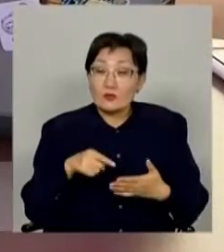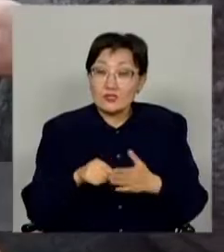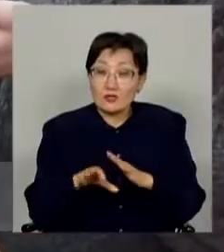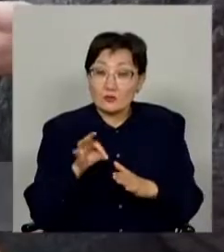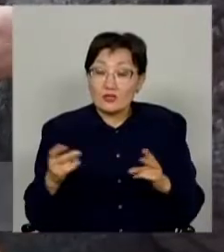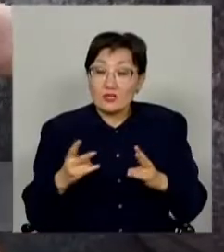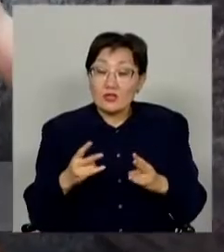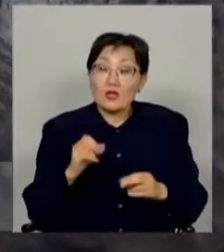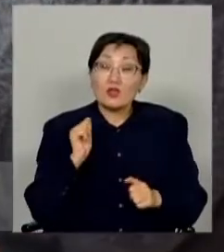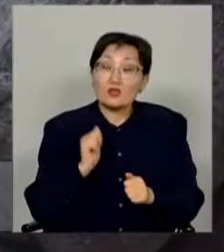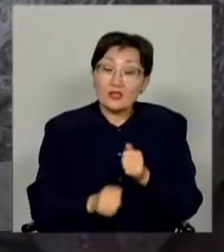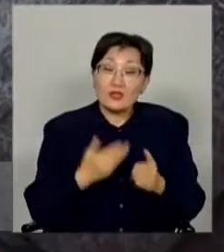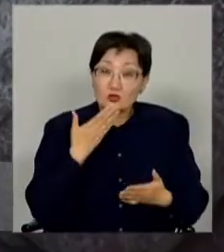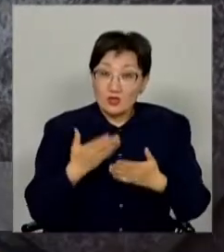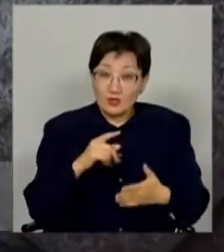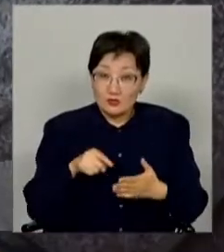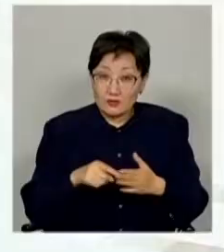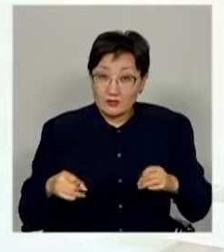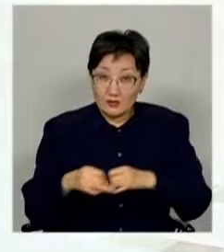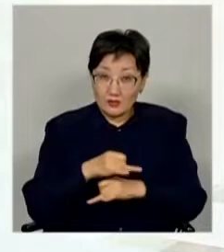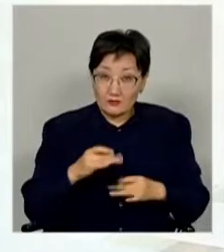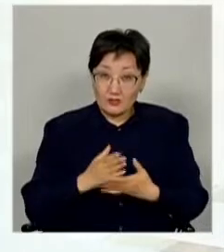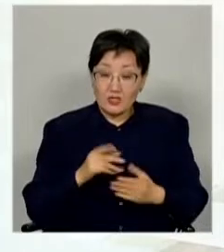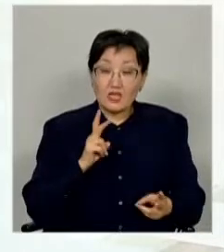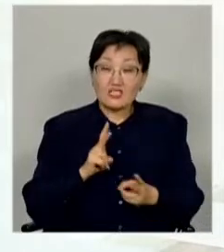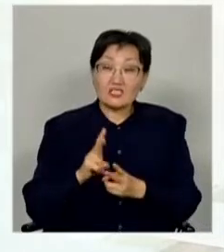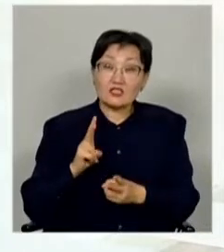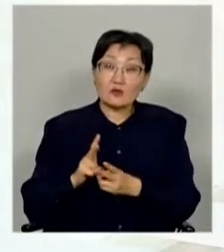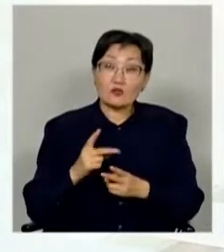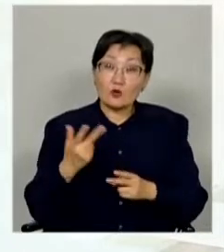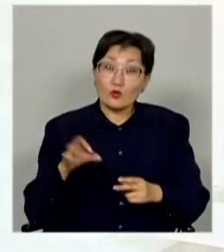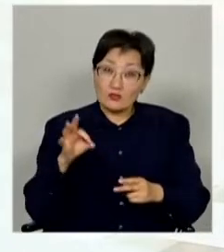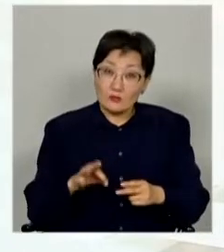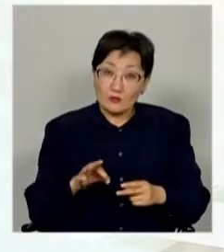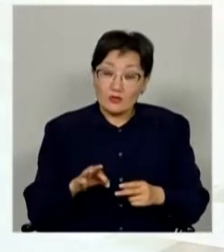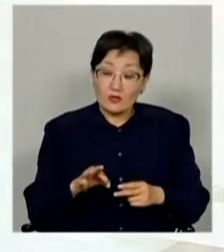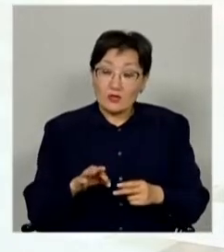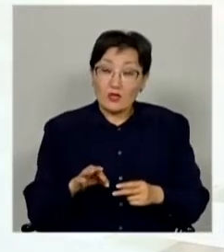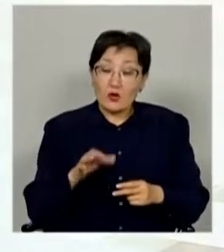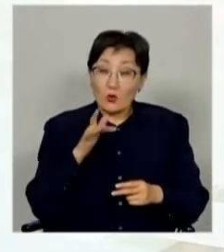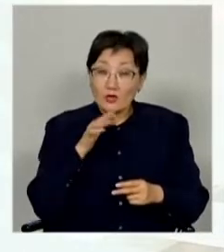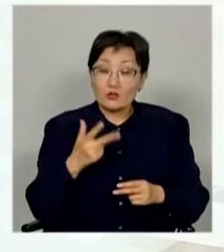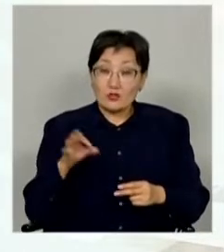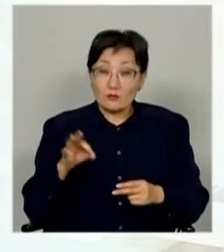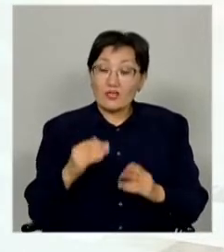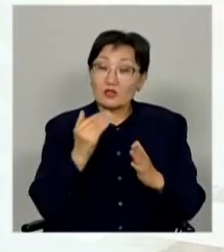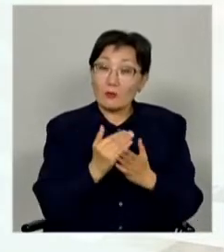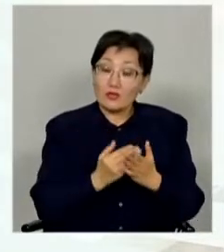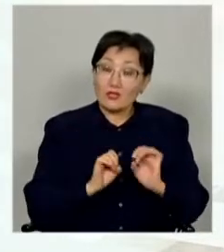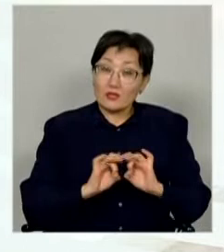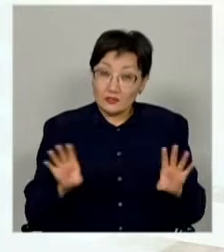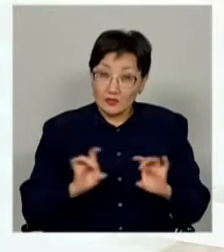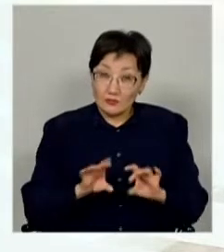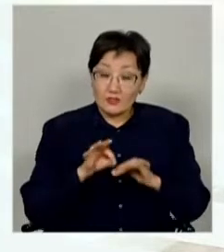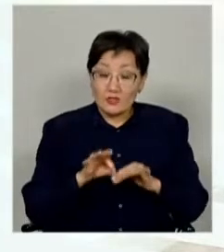жиі қойылатын сұрақтар талқыланып жатыр. Кездесулерде 30% уақыттың 30% жаңағы бағдарламаны айтумен түсіндірумен